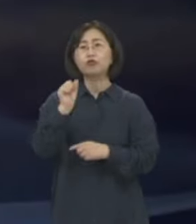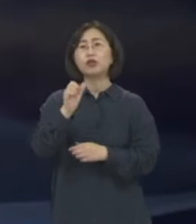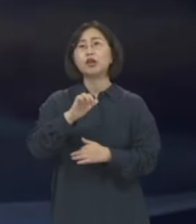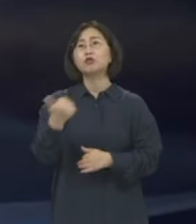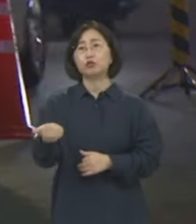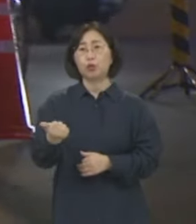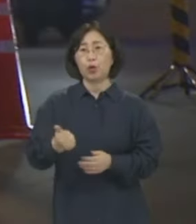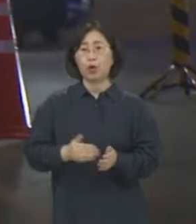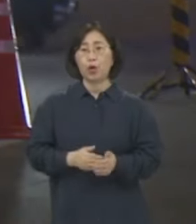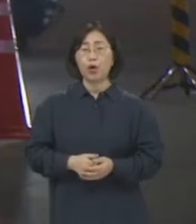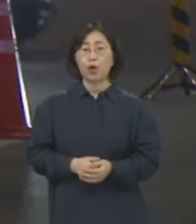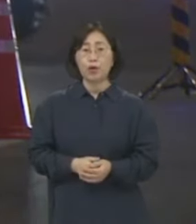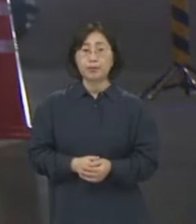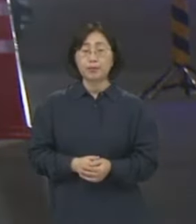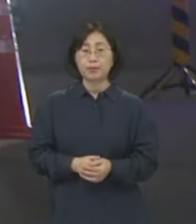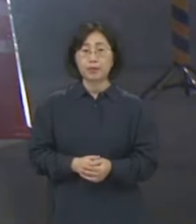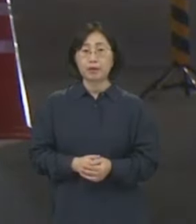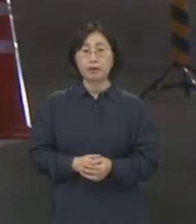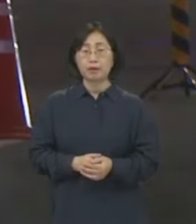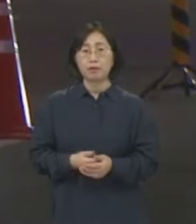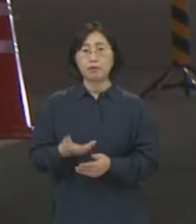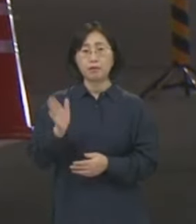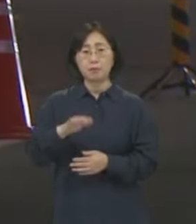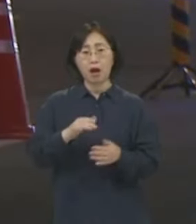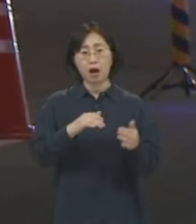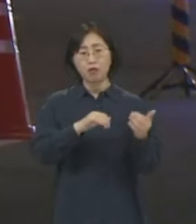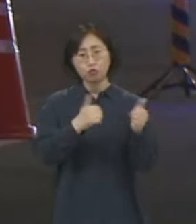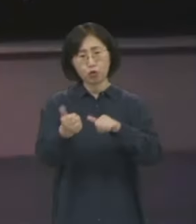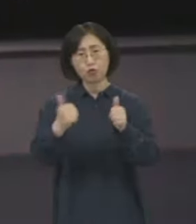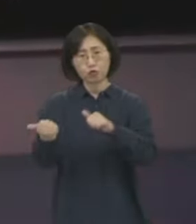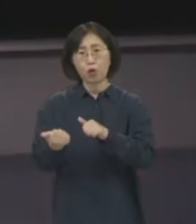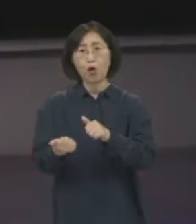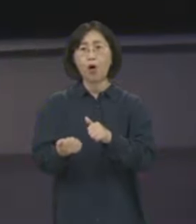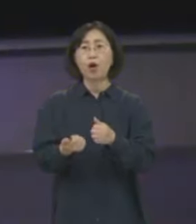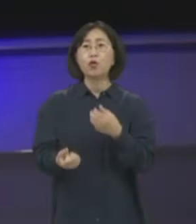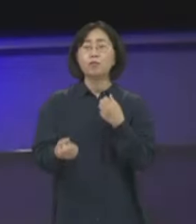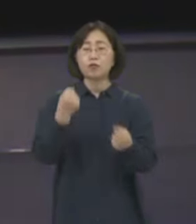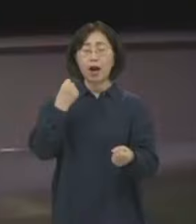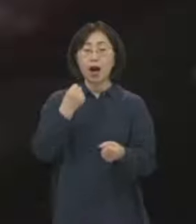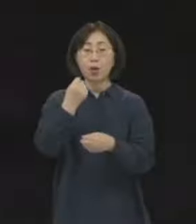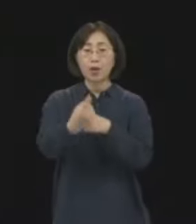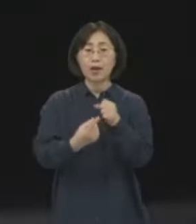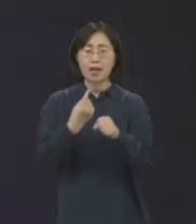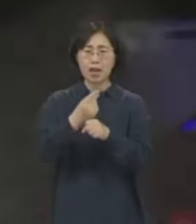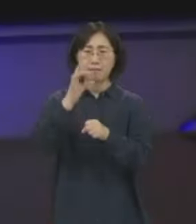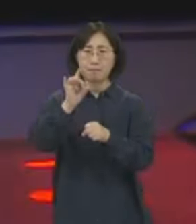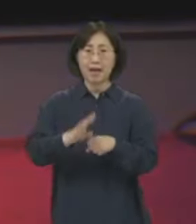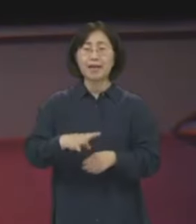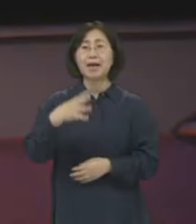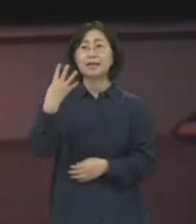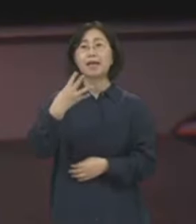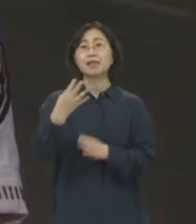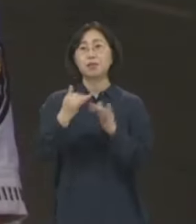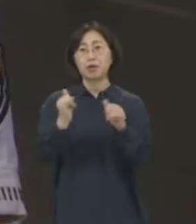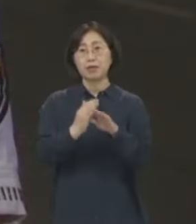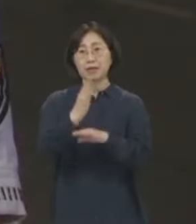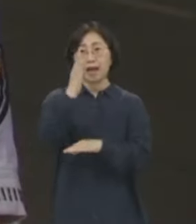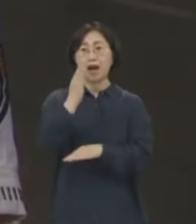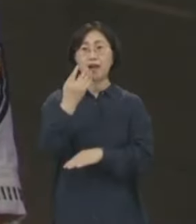숨졌습니다. 하지만 계속되는 안타까운 사고에도 매년 4,000명 이상이 음주운전으로 적발되고 있습니다.